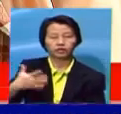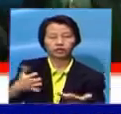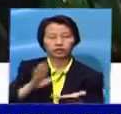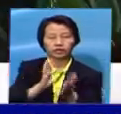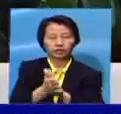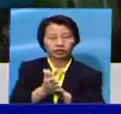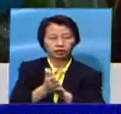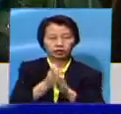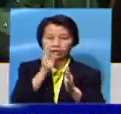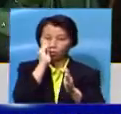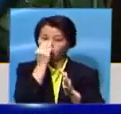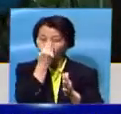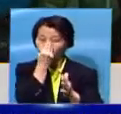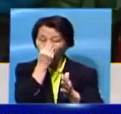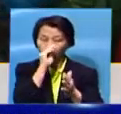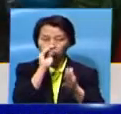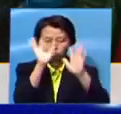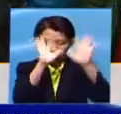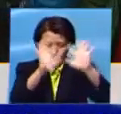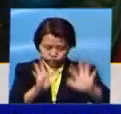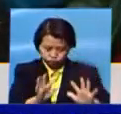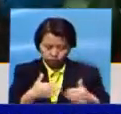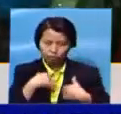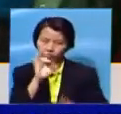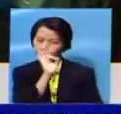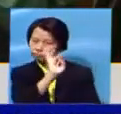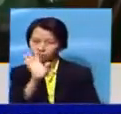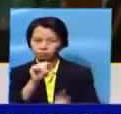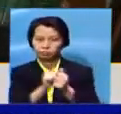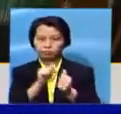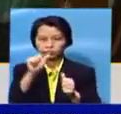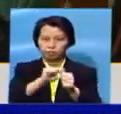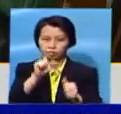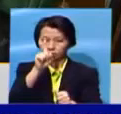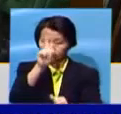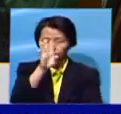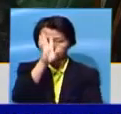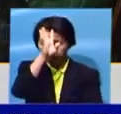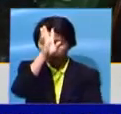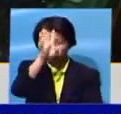malahak yang dihasilkan juga hanya ada satu bagi setiap